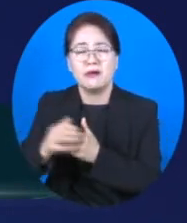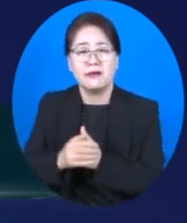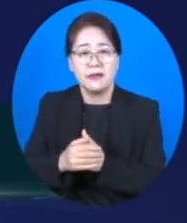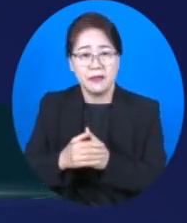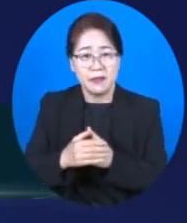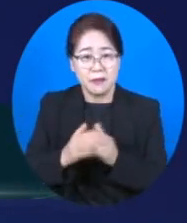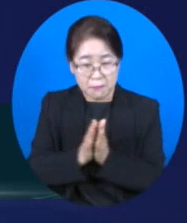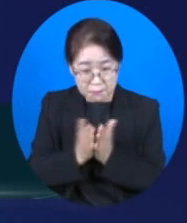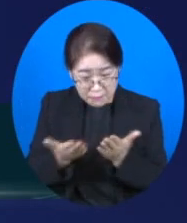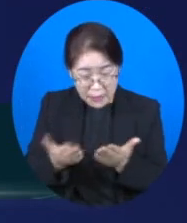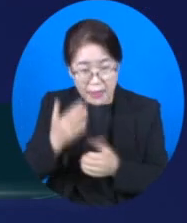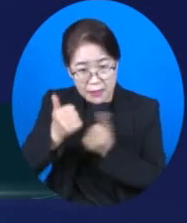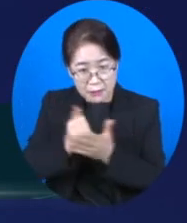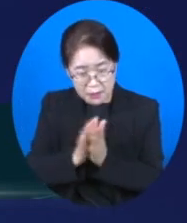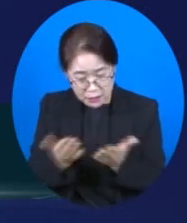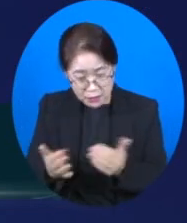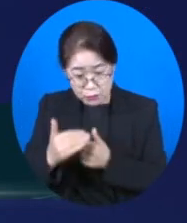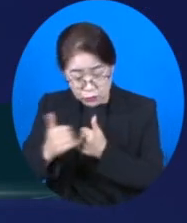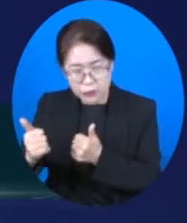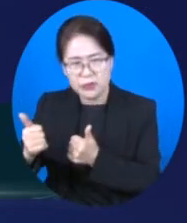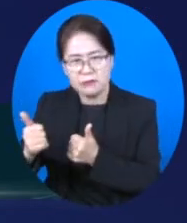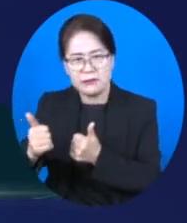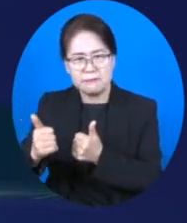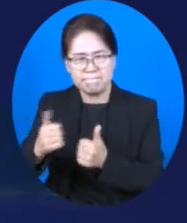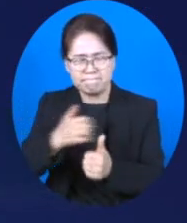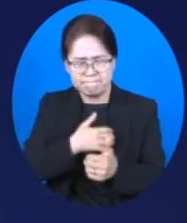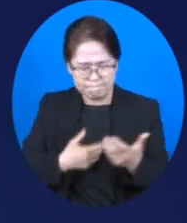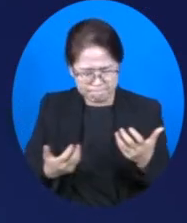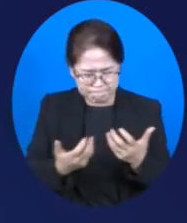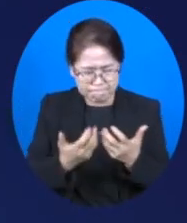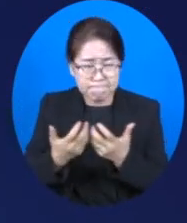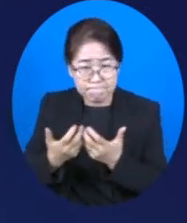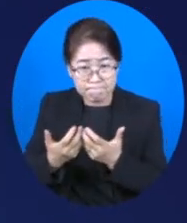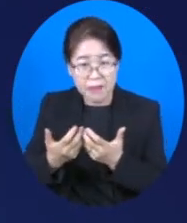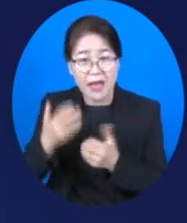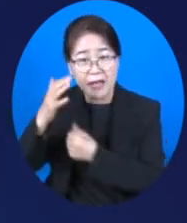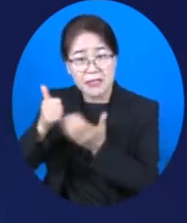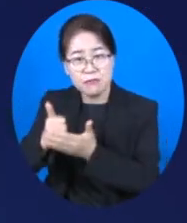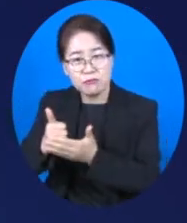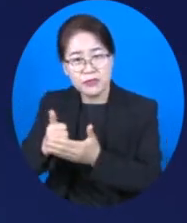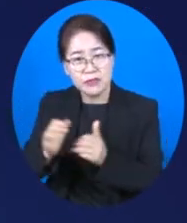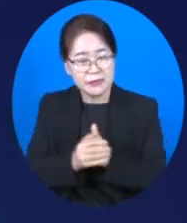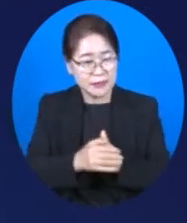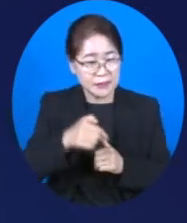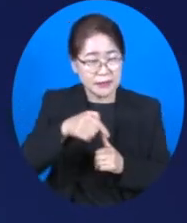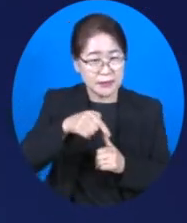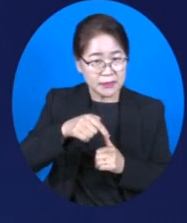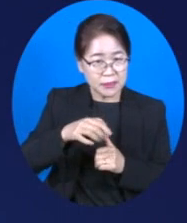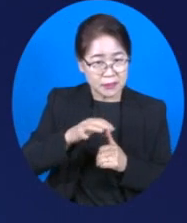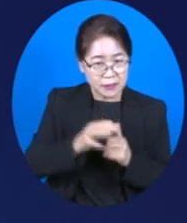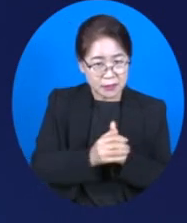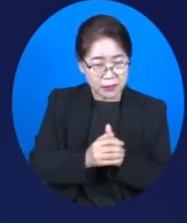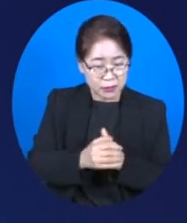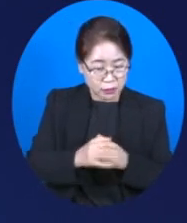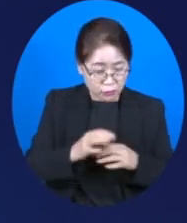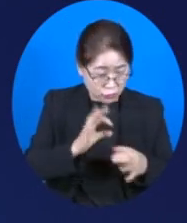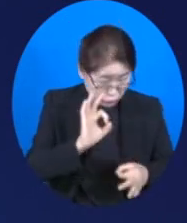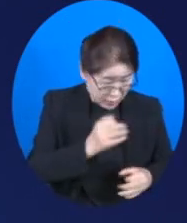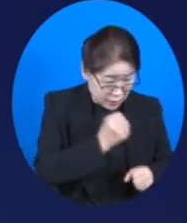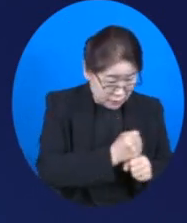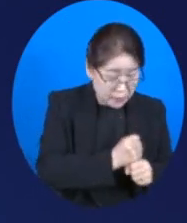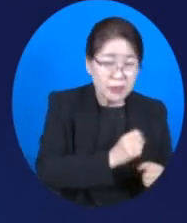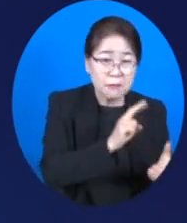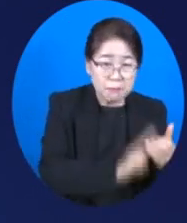성경은요, 하나님의 부르심으로 가득 차 있습니다. 하나님은 갈대아 우르에서 우상을 만들어